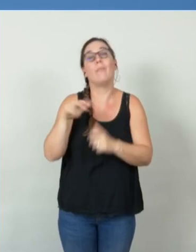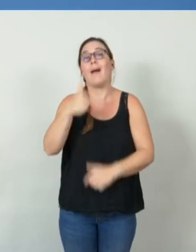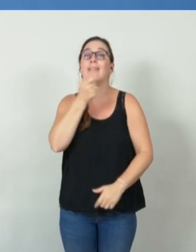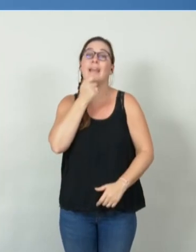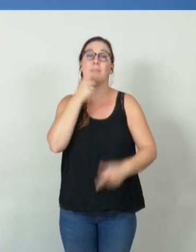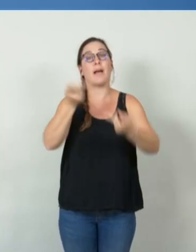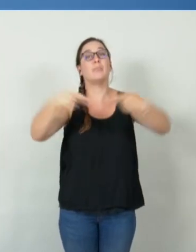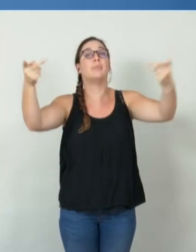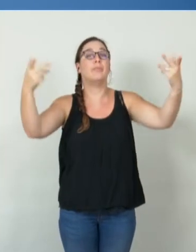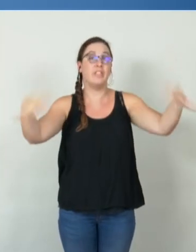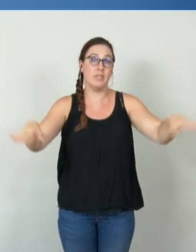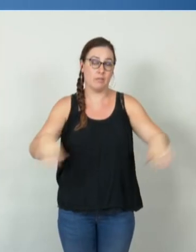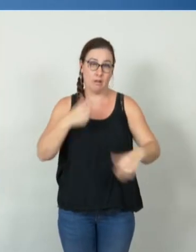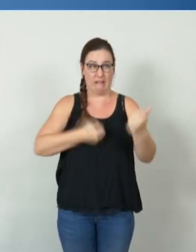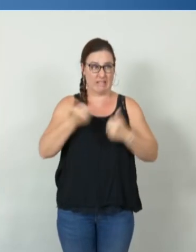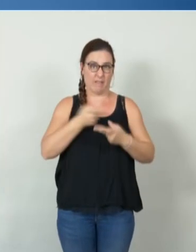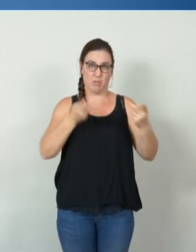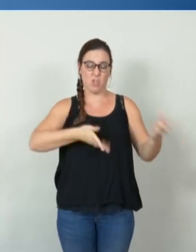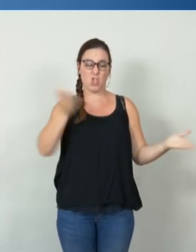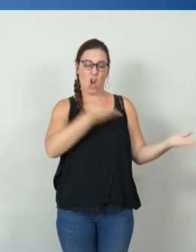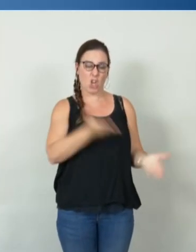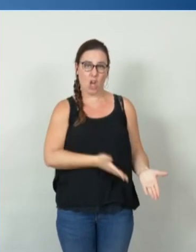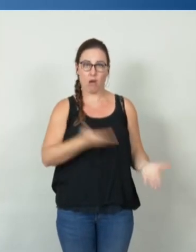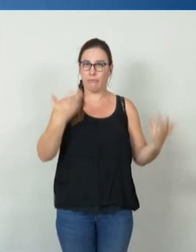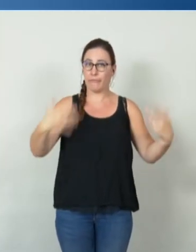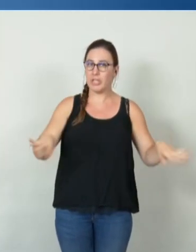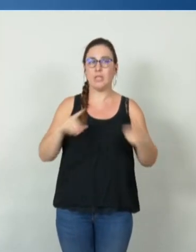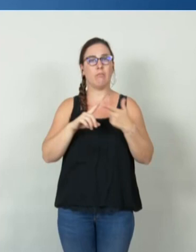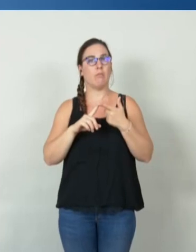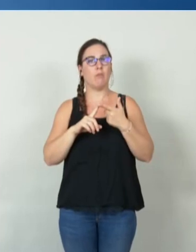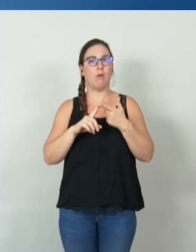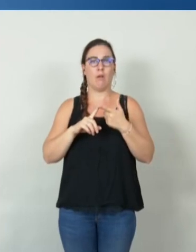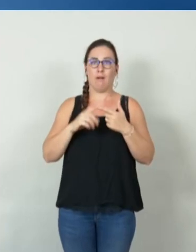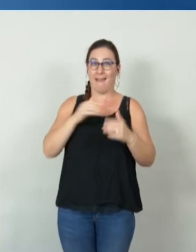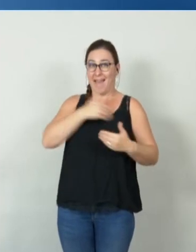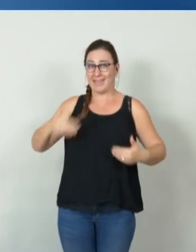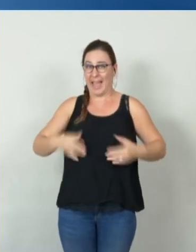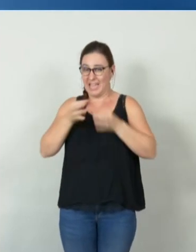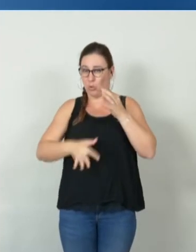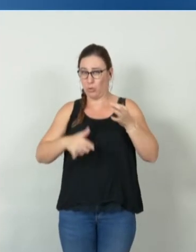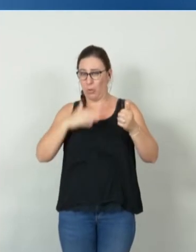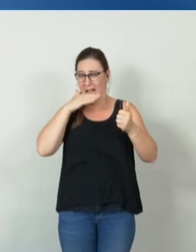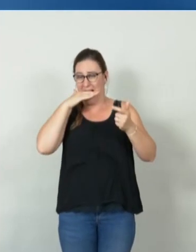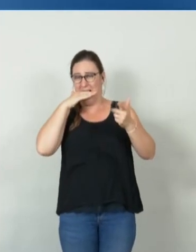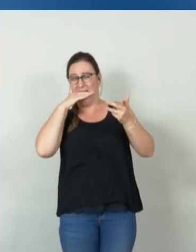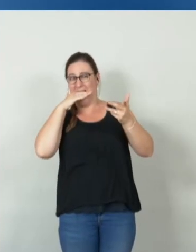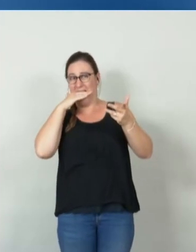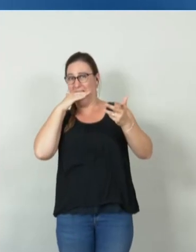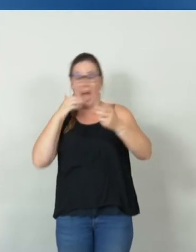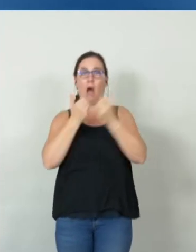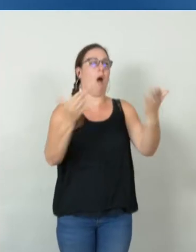vous aviez déjà sabré le service public vous avez actionné les derniers leviers à votre disposition c'est-à-dire les impôts